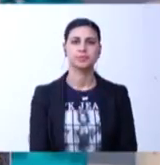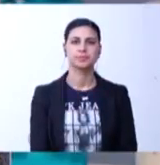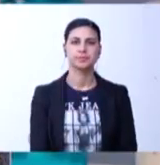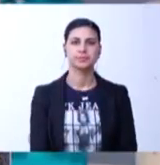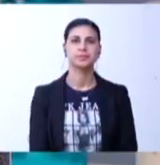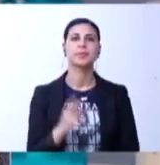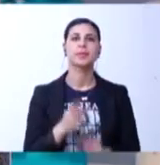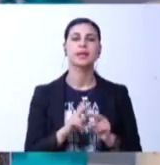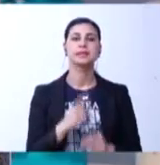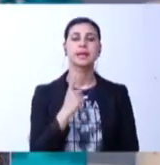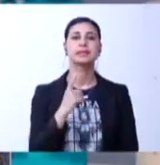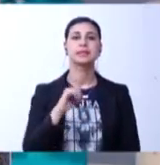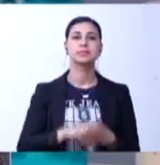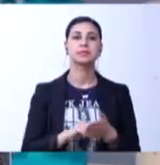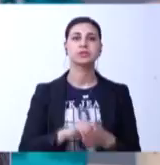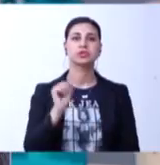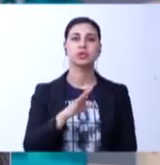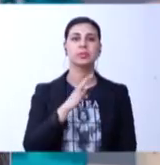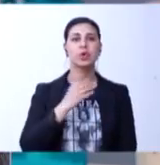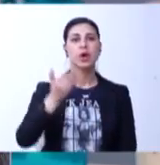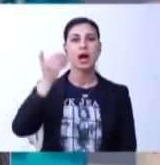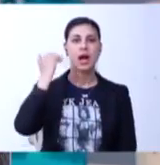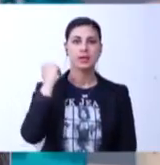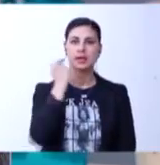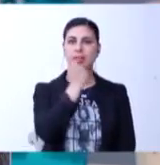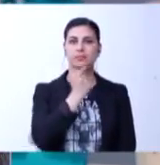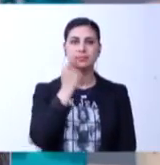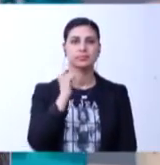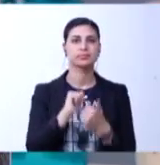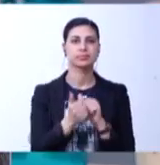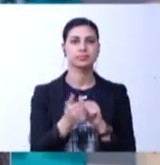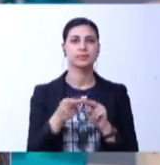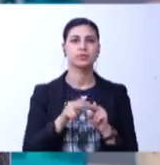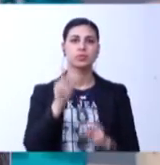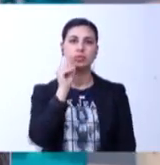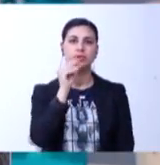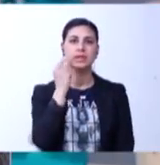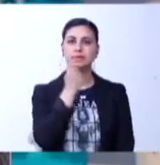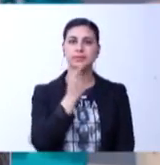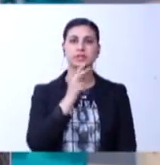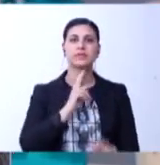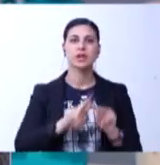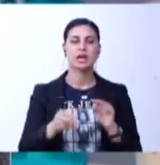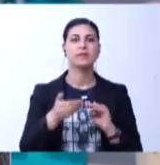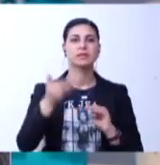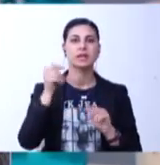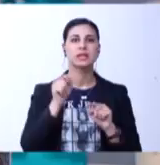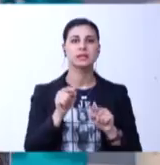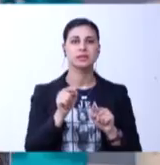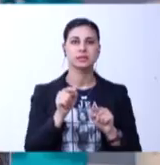ეს ერთ-ერთი მიზეზი შეიძლება იყოს ადრემოცვლილი სარძევე კბილები, რადგან როდესაც კბილს კარგავთ ნაადრევად,